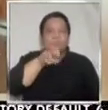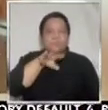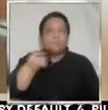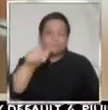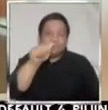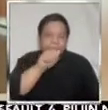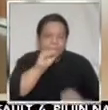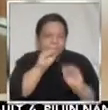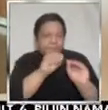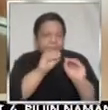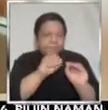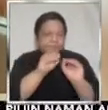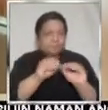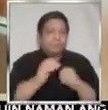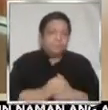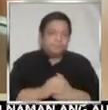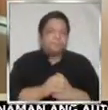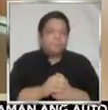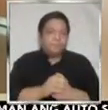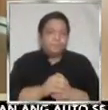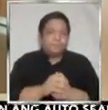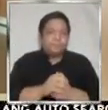kanya.